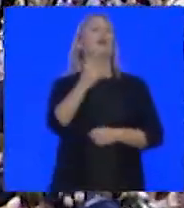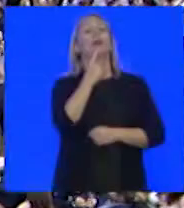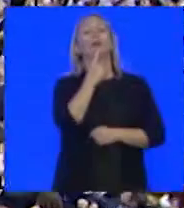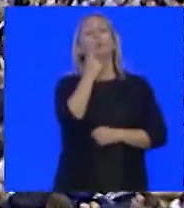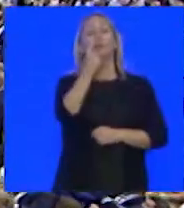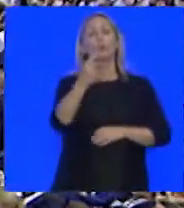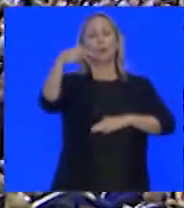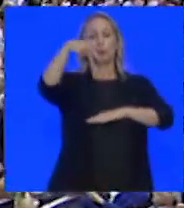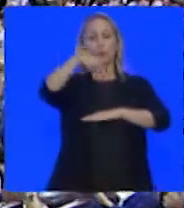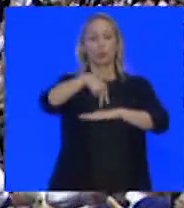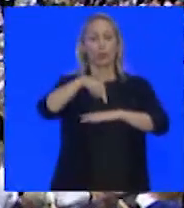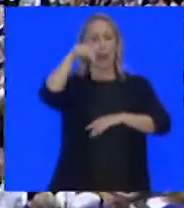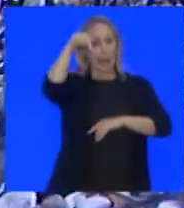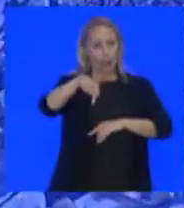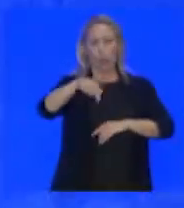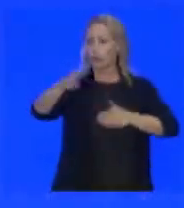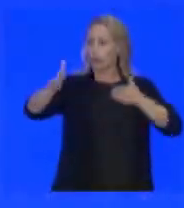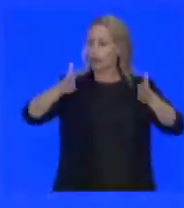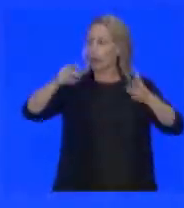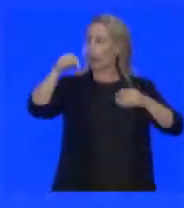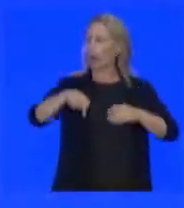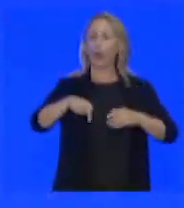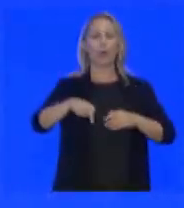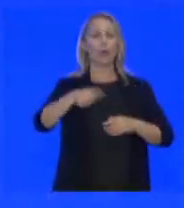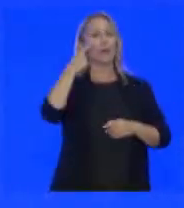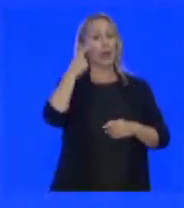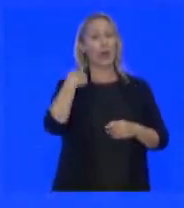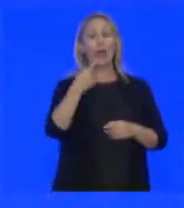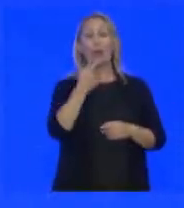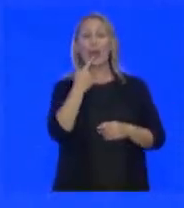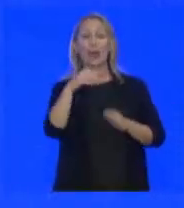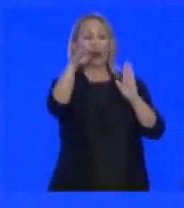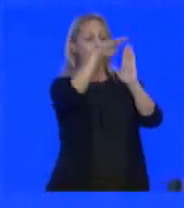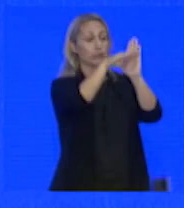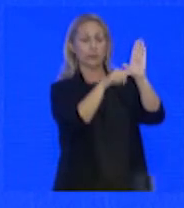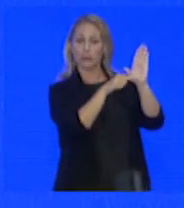κύριε Πρόεδρε, στην ίδια αίθουσα θα εκθέτουμε τα αποτελέσματα της προσπάθειάς μας.